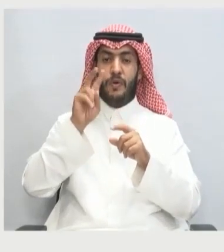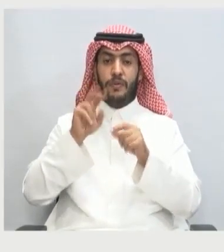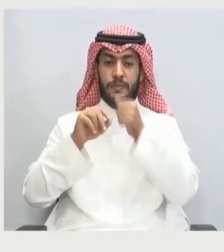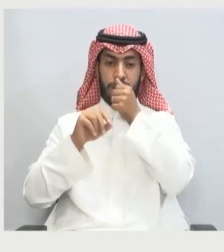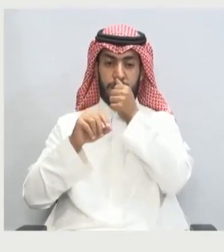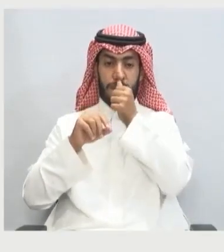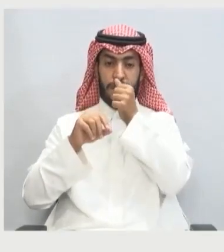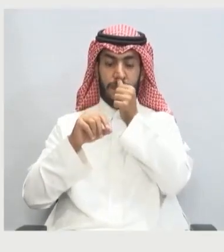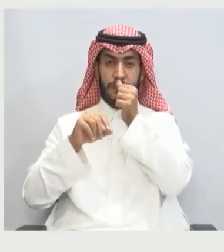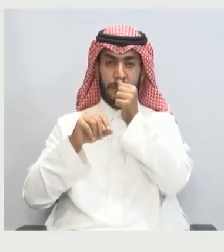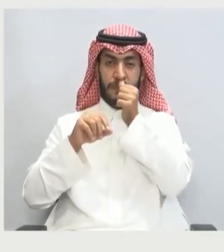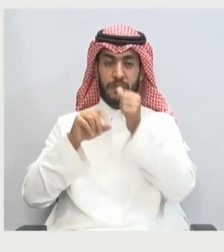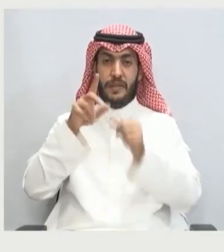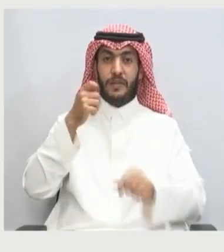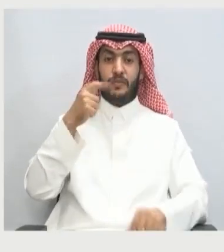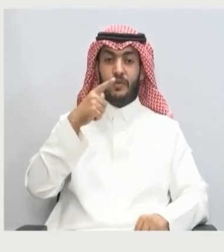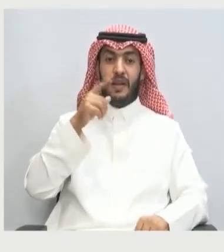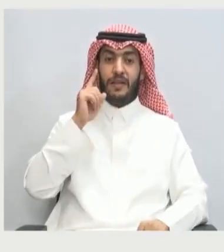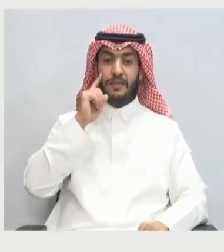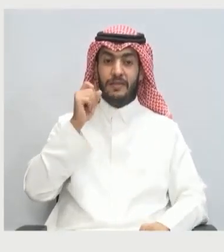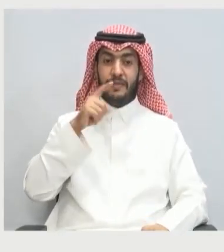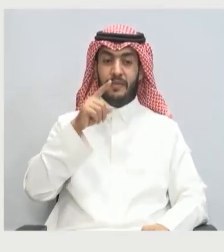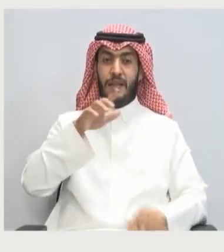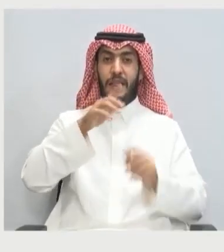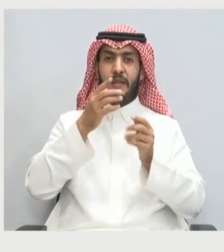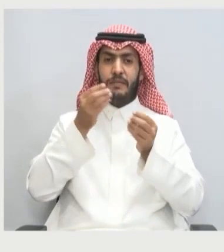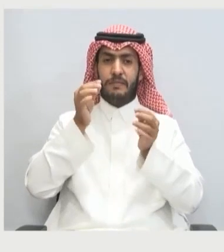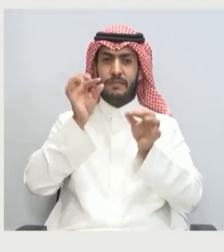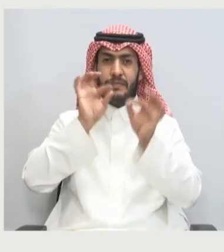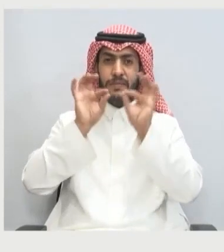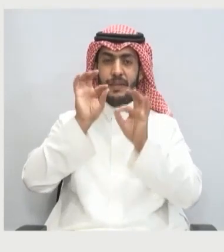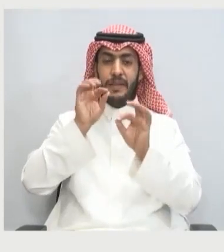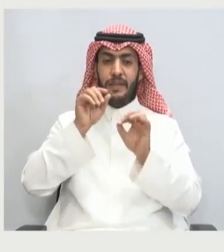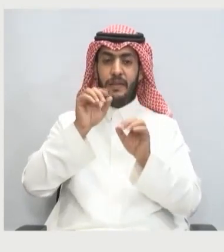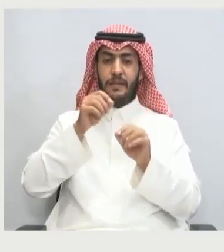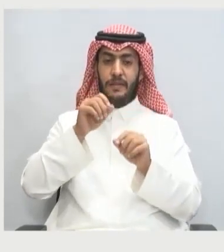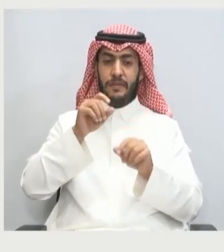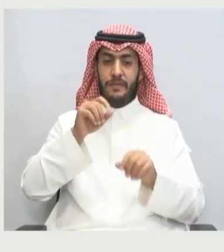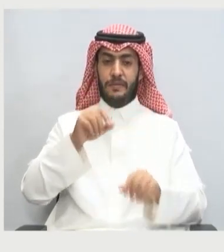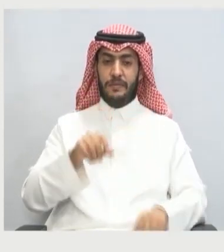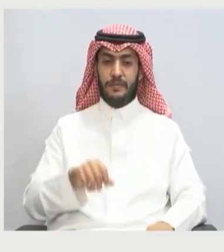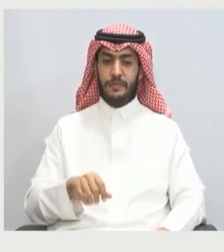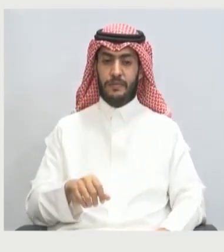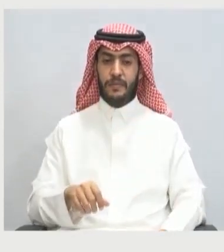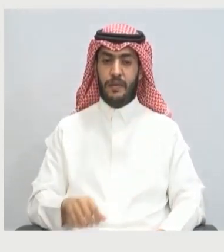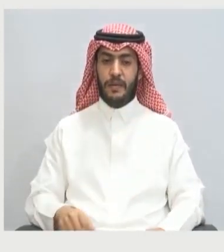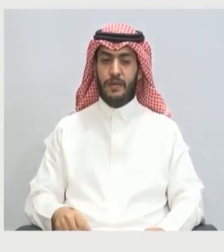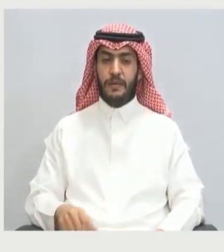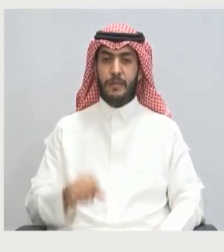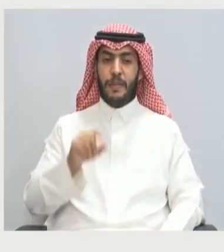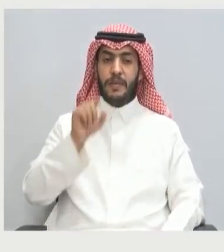وهنا التركيز انظر عند التركيز اقل من واحد مولار لاحظ السرعه